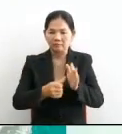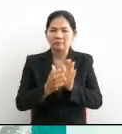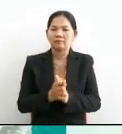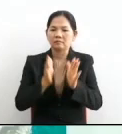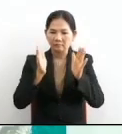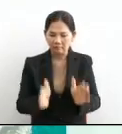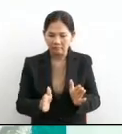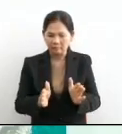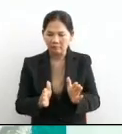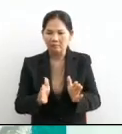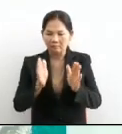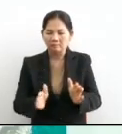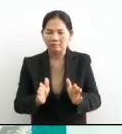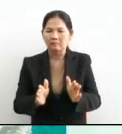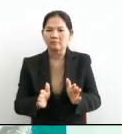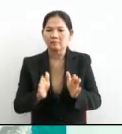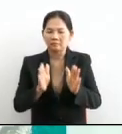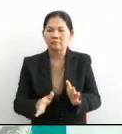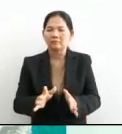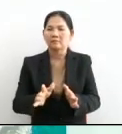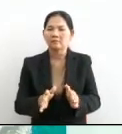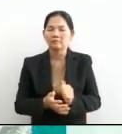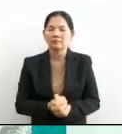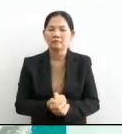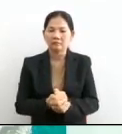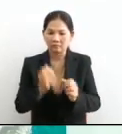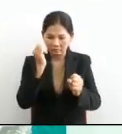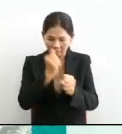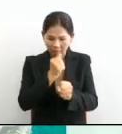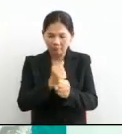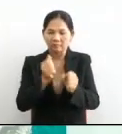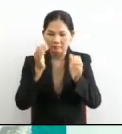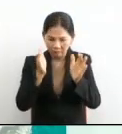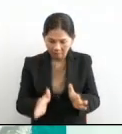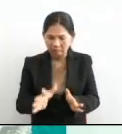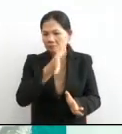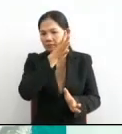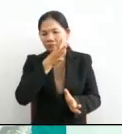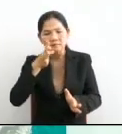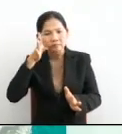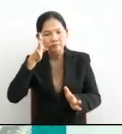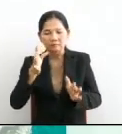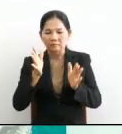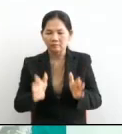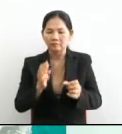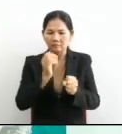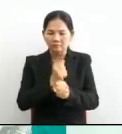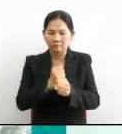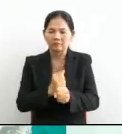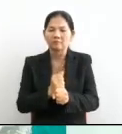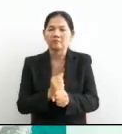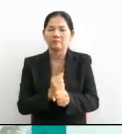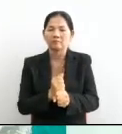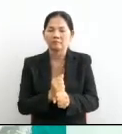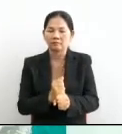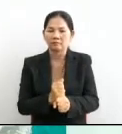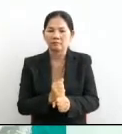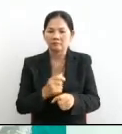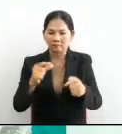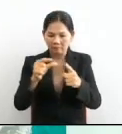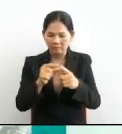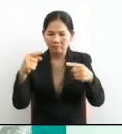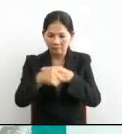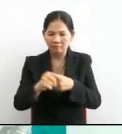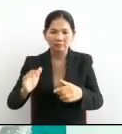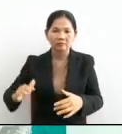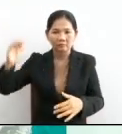nè thưa cả sẽ cầm cha nè thưa cả sẽ cầm nắng cứ cha nè thưa sai thưa chậm cá nè con cha tạ để sạm cha